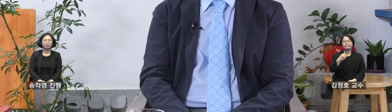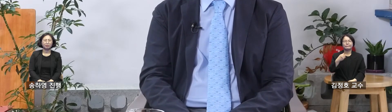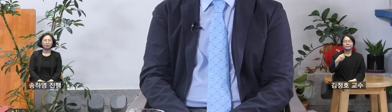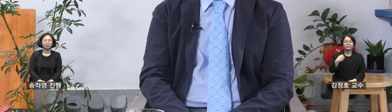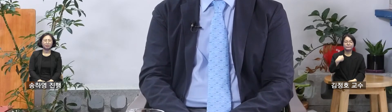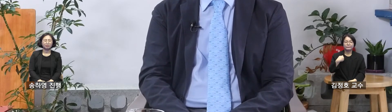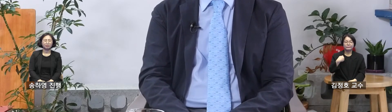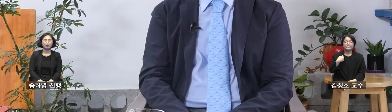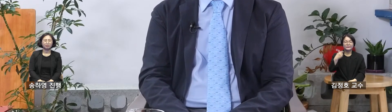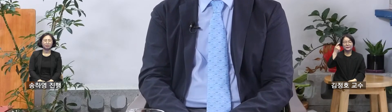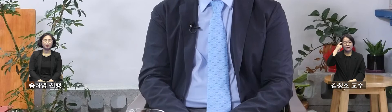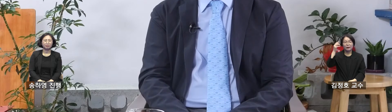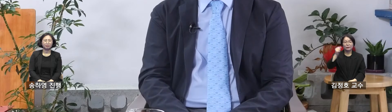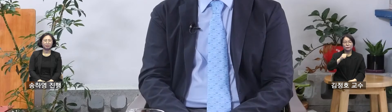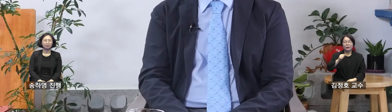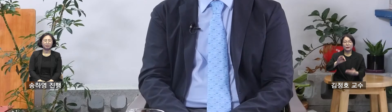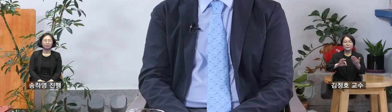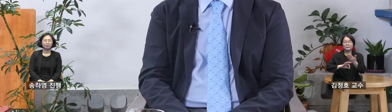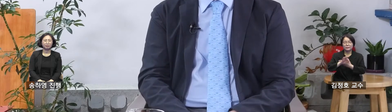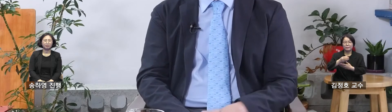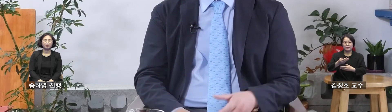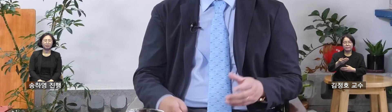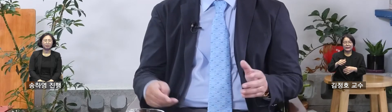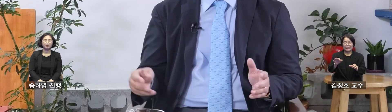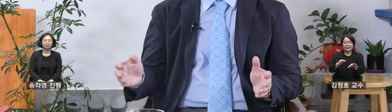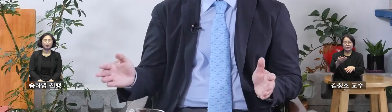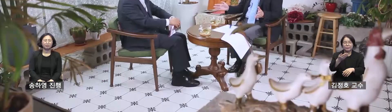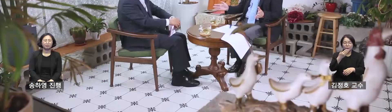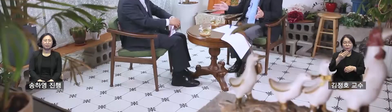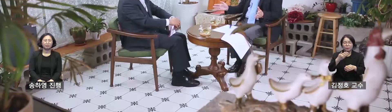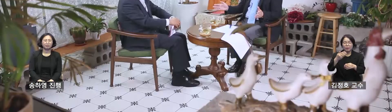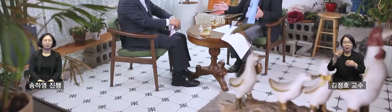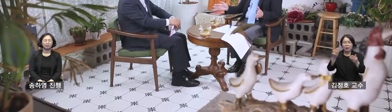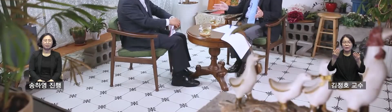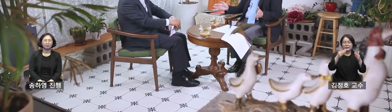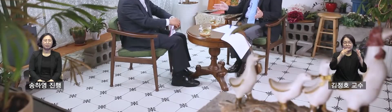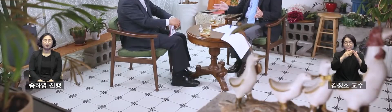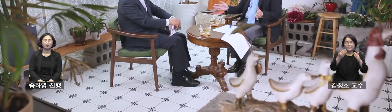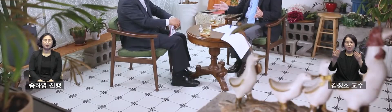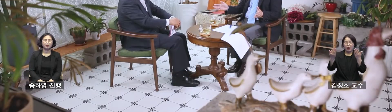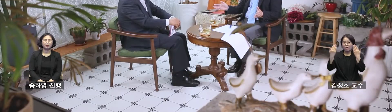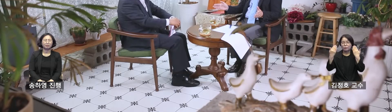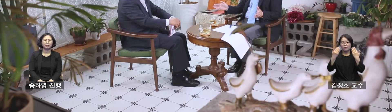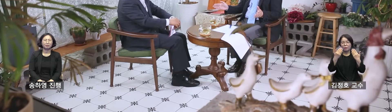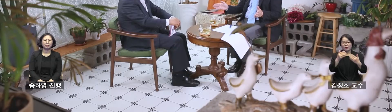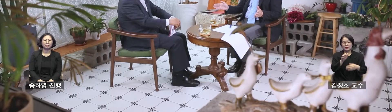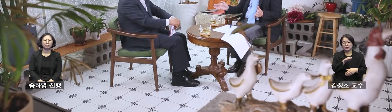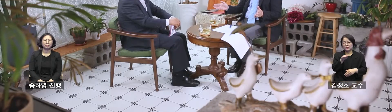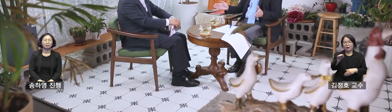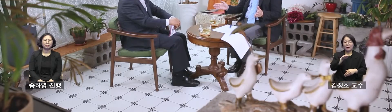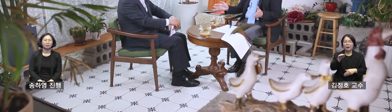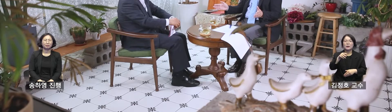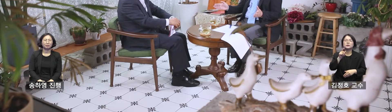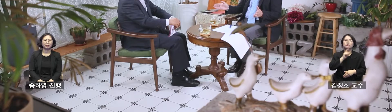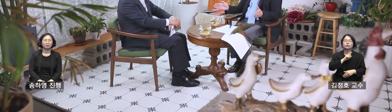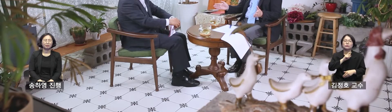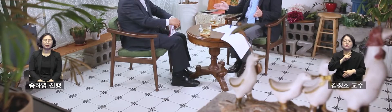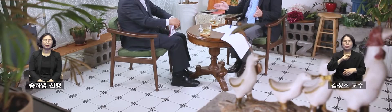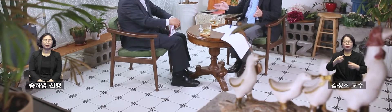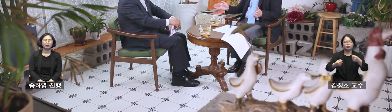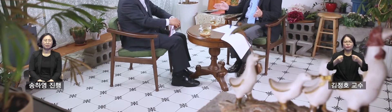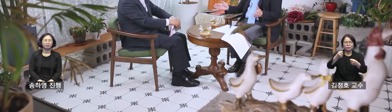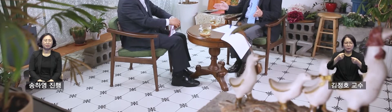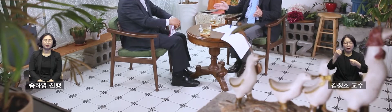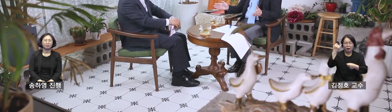그래서 아침에 이제 시리얼 먹고 출근하다 보면 집에서 학교 사무실까지 차가 한 10분이 되는데요. 어떤 때는 운전하다가